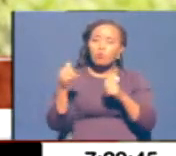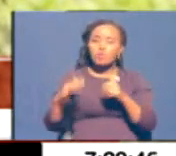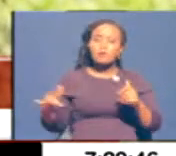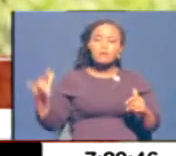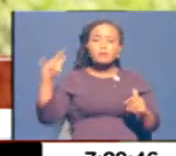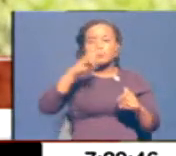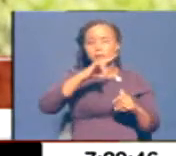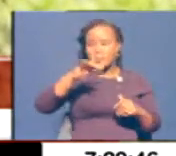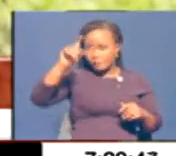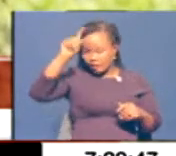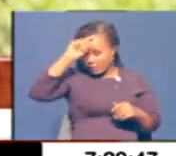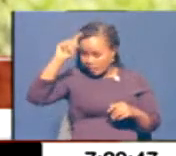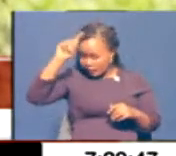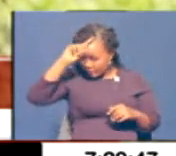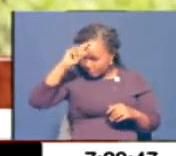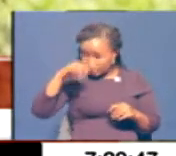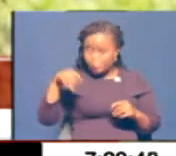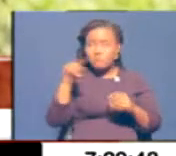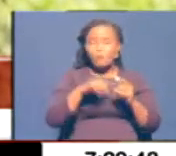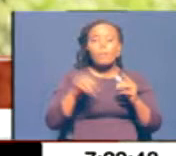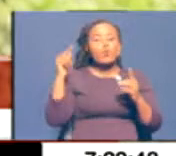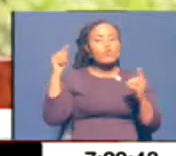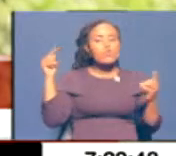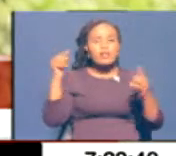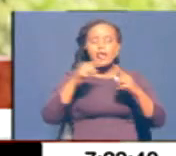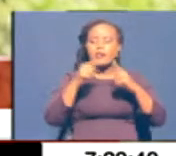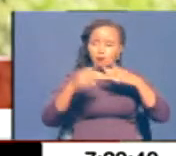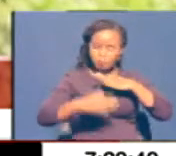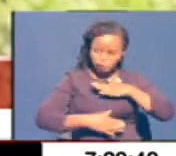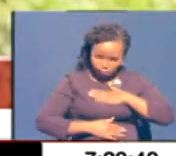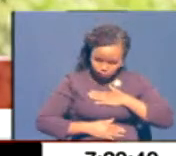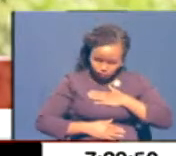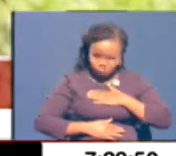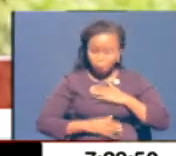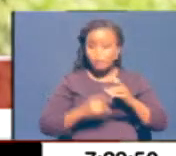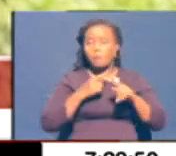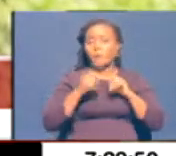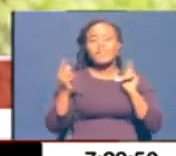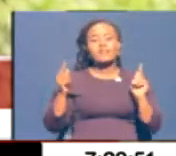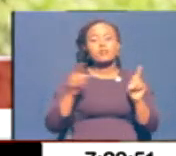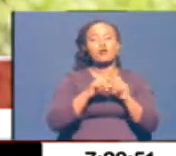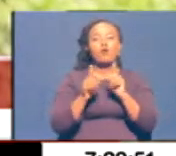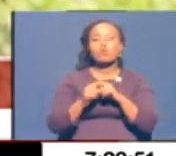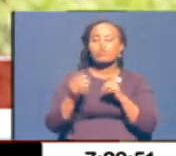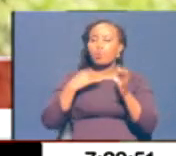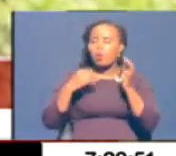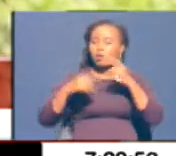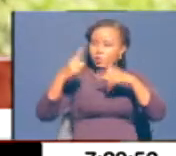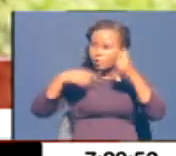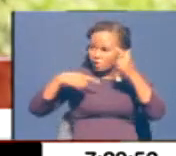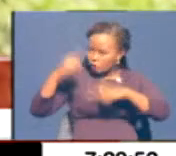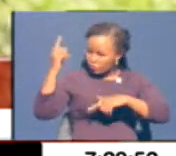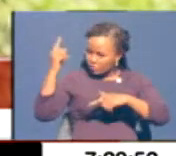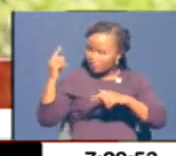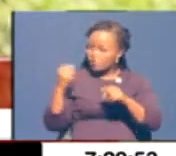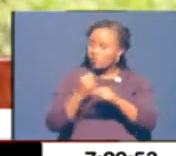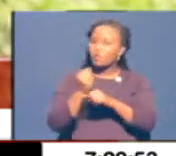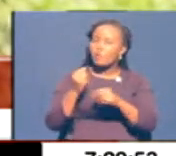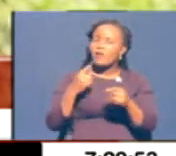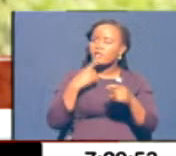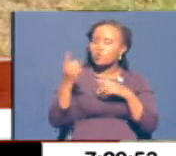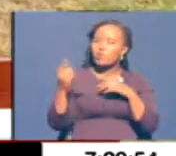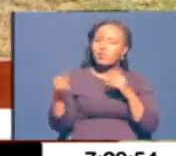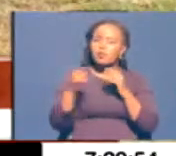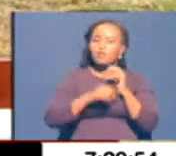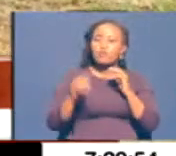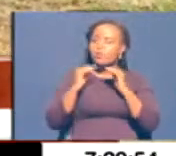hiyo sisi lengo letu kwanza tunaoheshimu, lakini pamoja na kuheshimu tunakuja kwa nia kutaka kushindana. Ni yetu ya kushindana ni kwamba tuweze kuvuka stage ya kwanza kuelekea